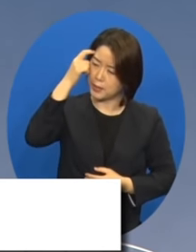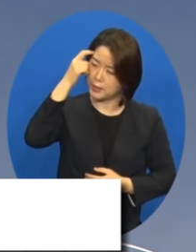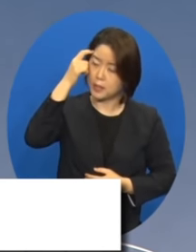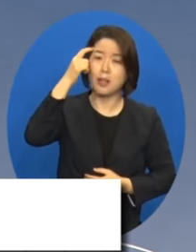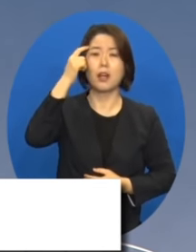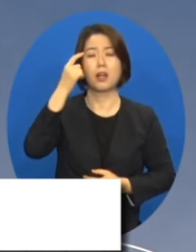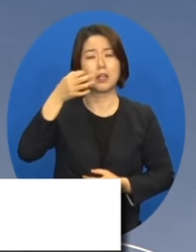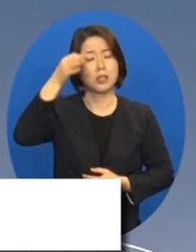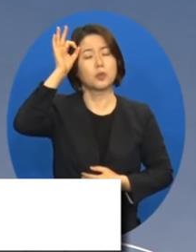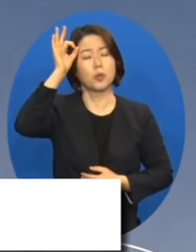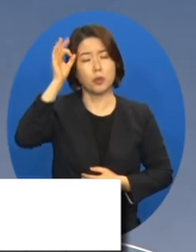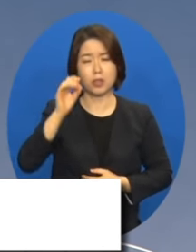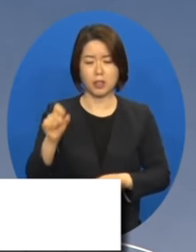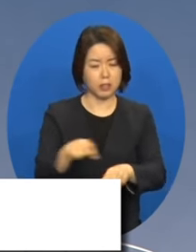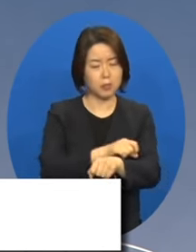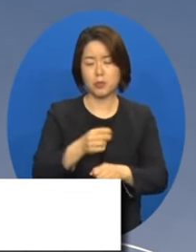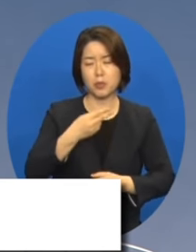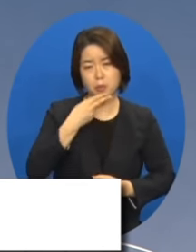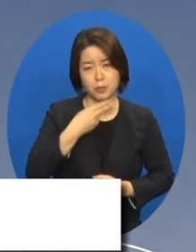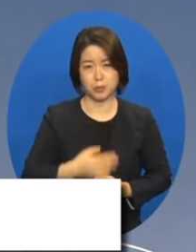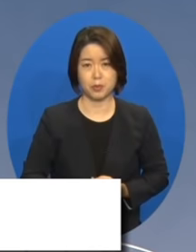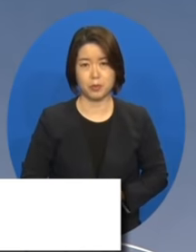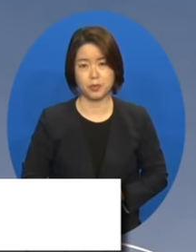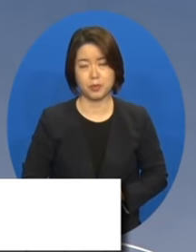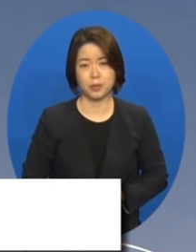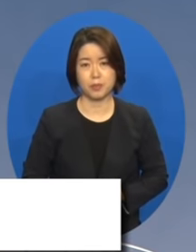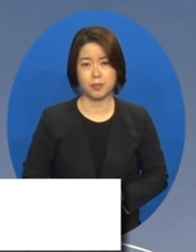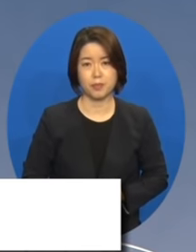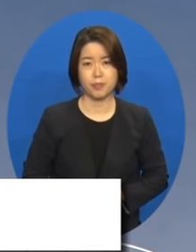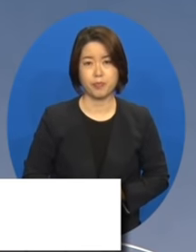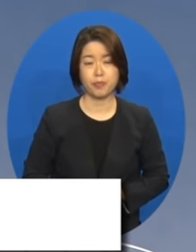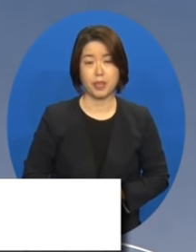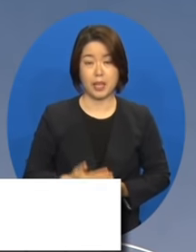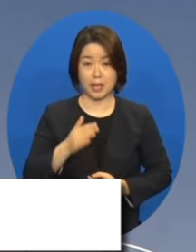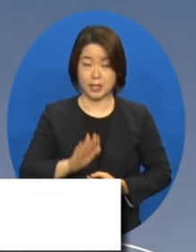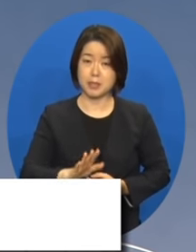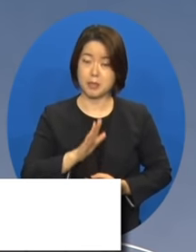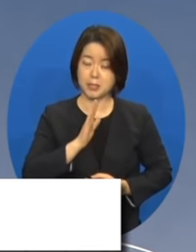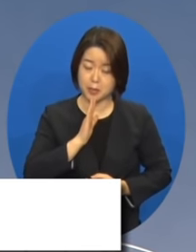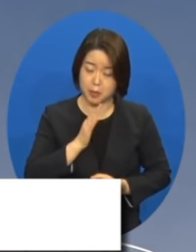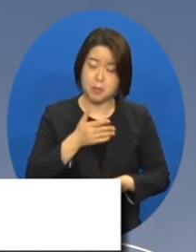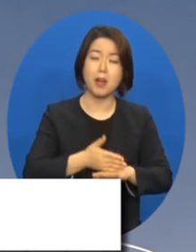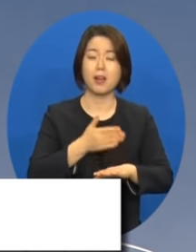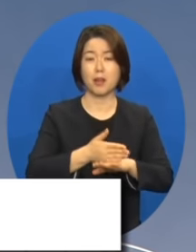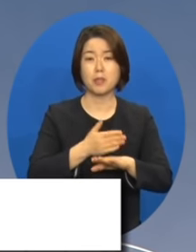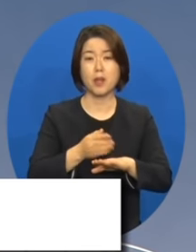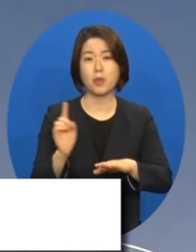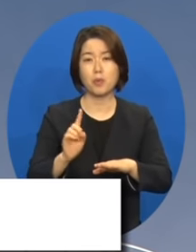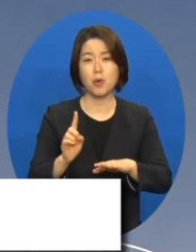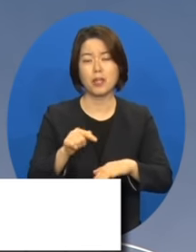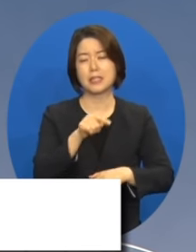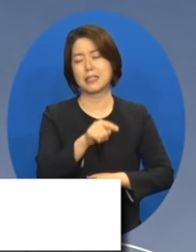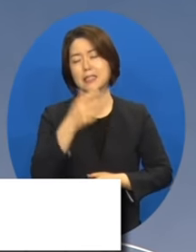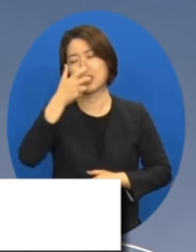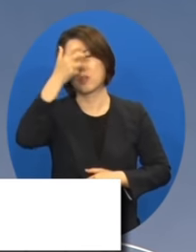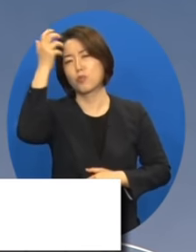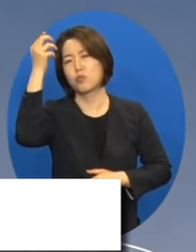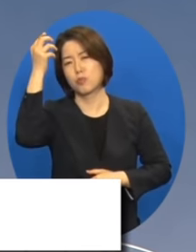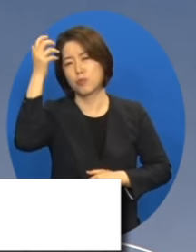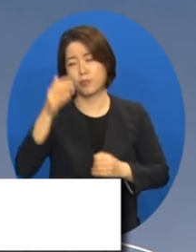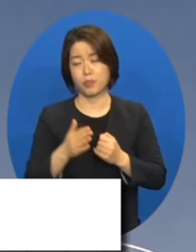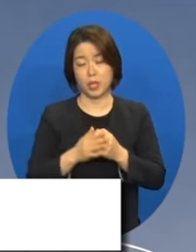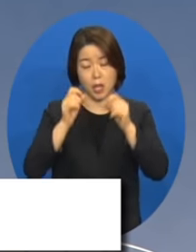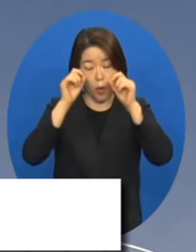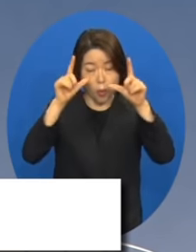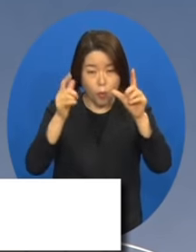생각나는게 특별히 없었습니다 너무 감사한 것은 그게 꿈이었다는 거예요 깨고 난